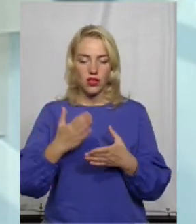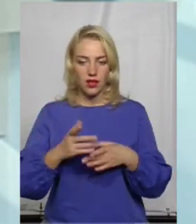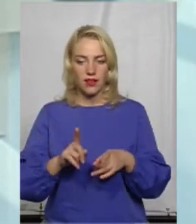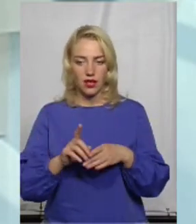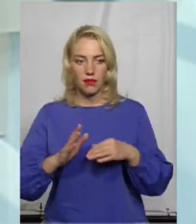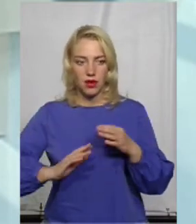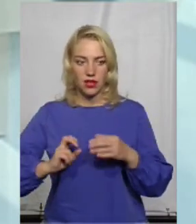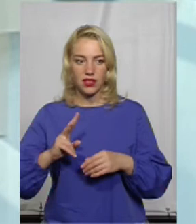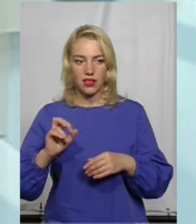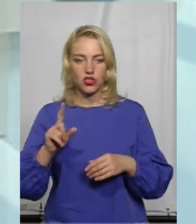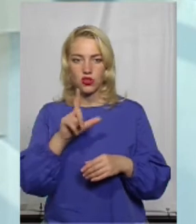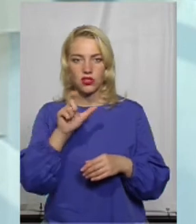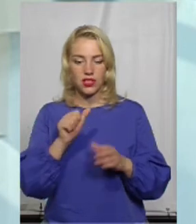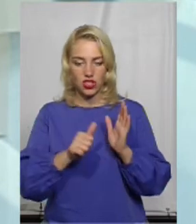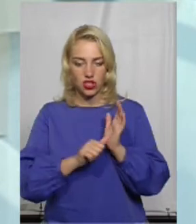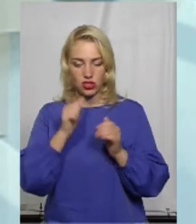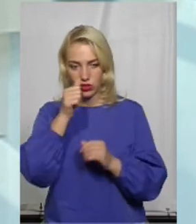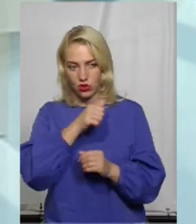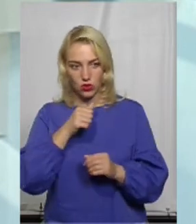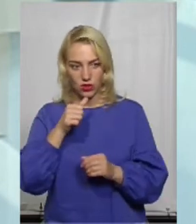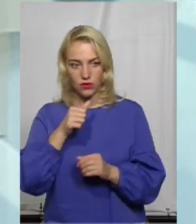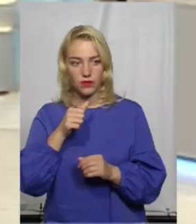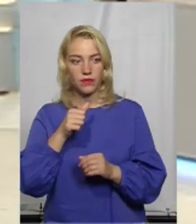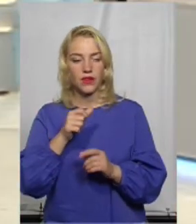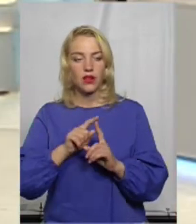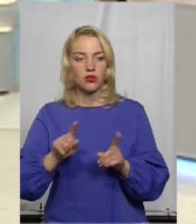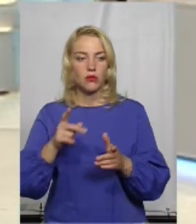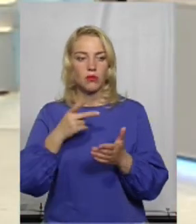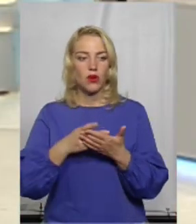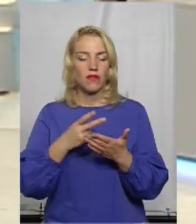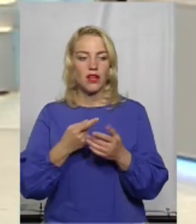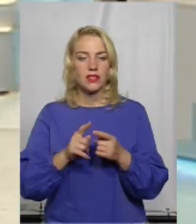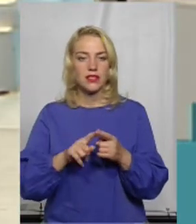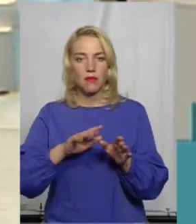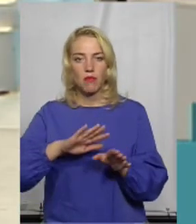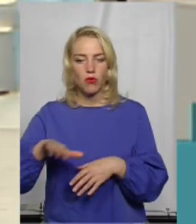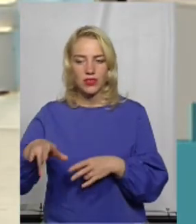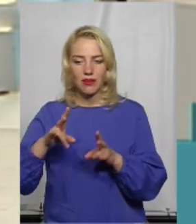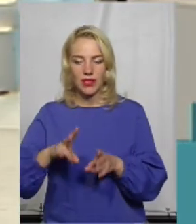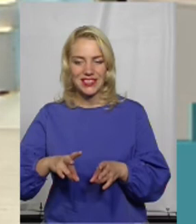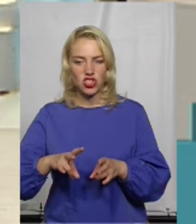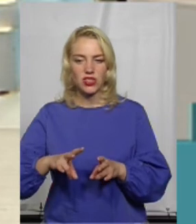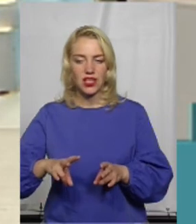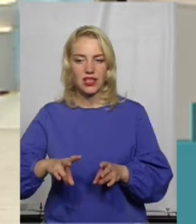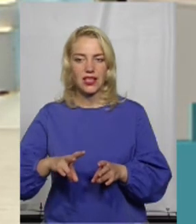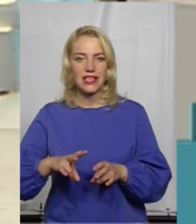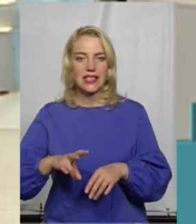що за 6 років особливо проявляється цей посттравматичний синдром,